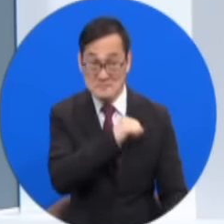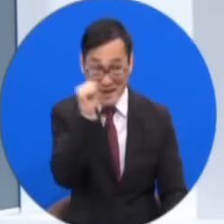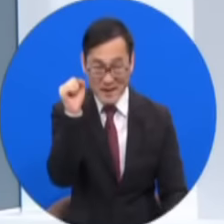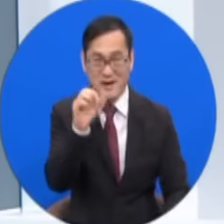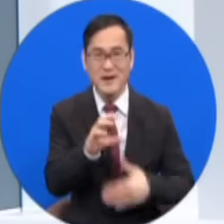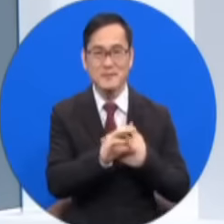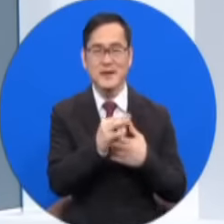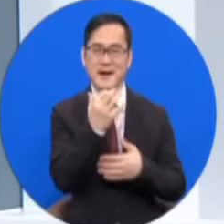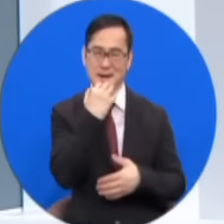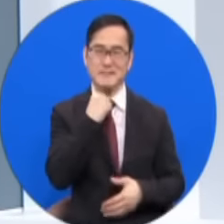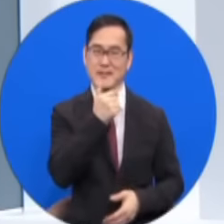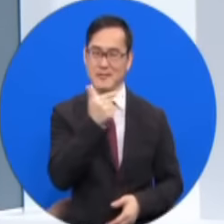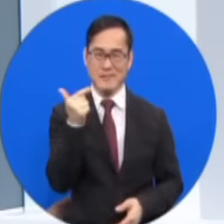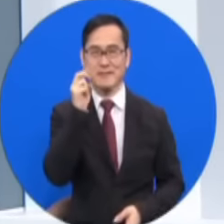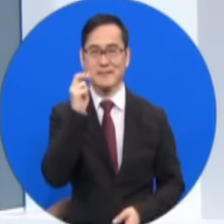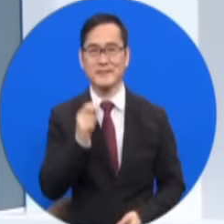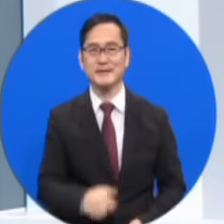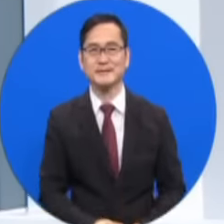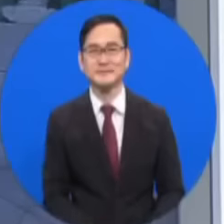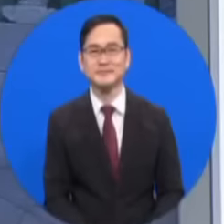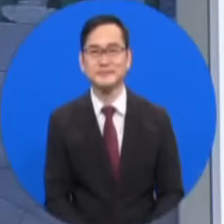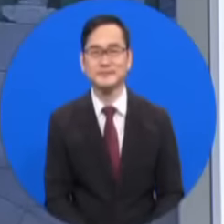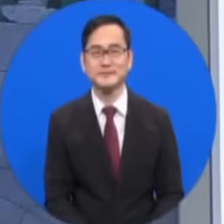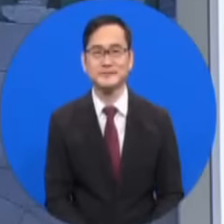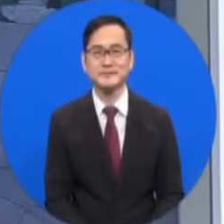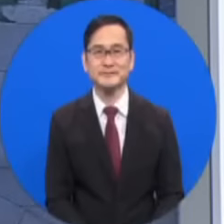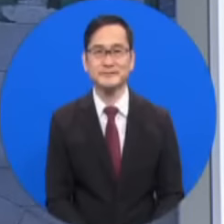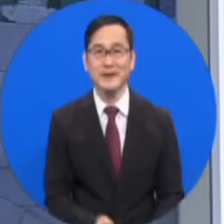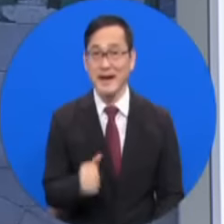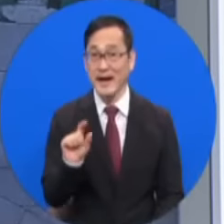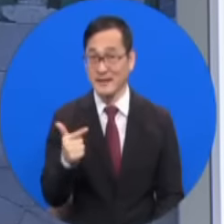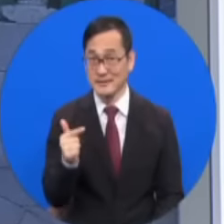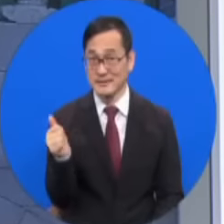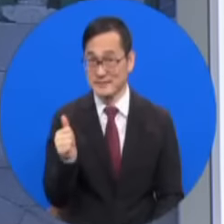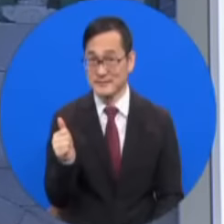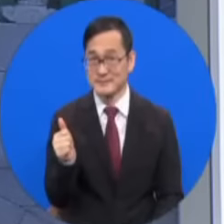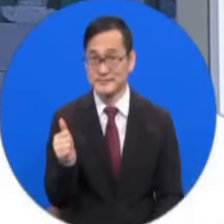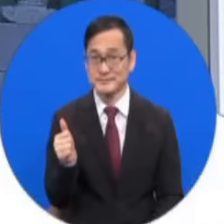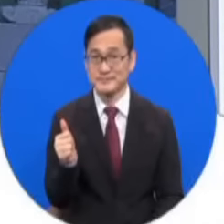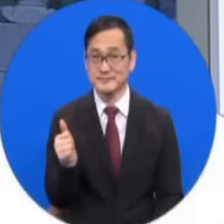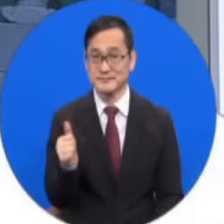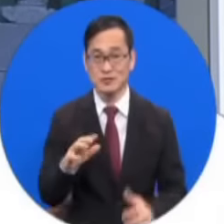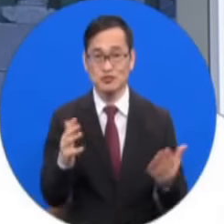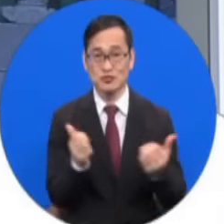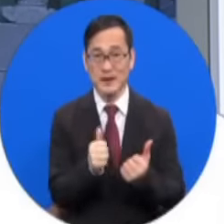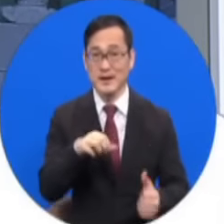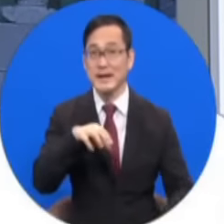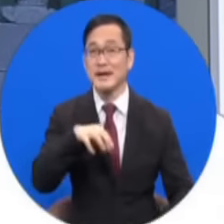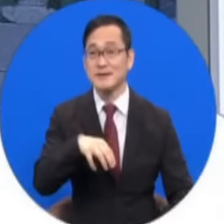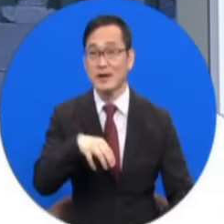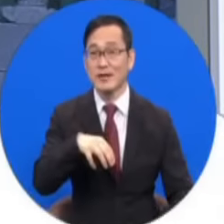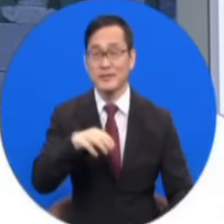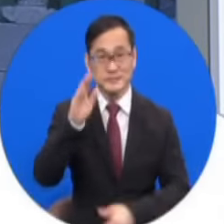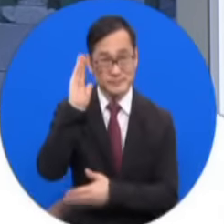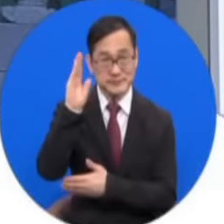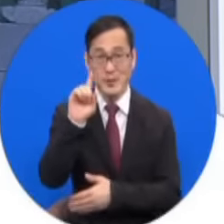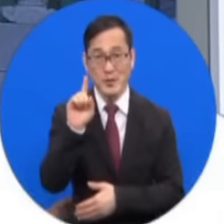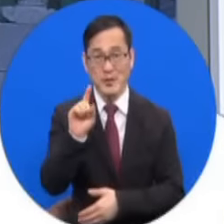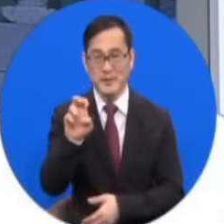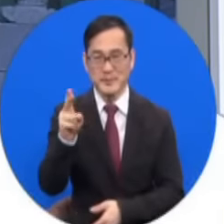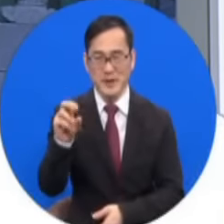이렇게 판단하고 있습니다 예 자 조금 전 한동훈 대표가 아 국회에서 이런 얘기를 밝혔습니다